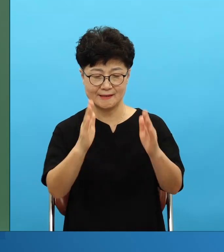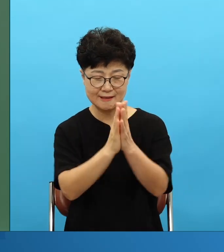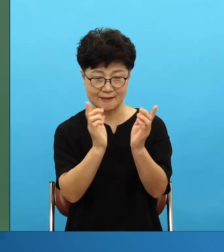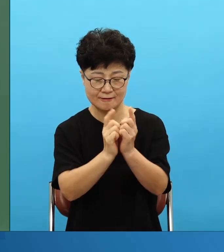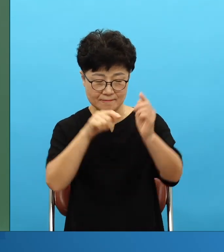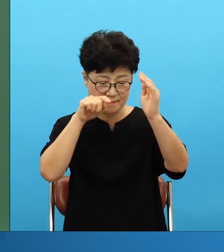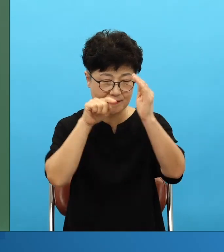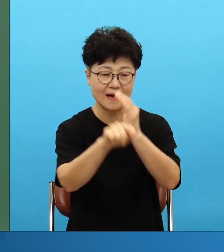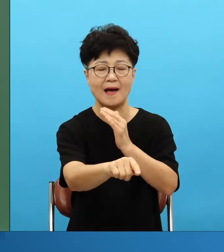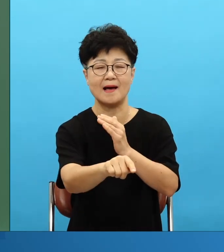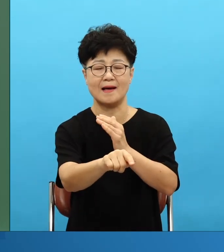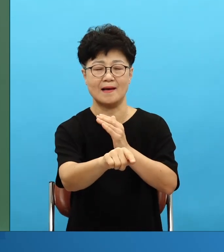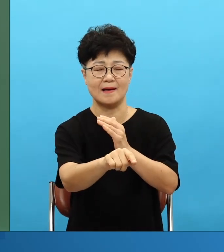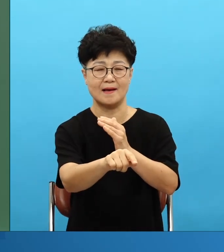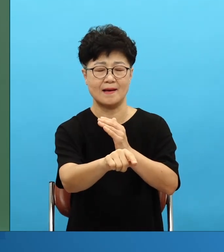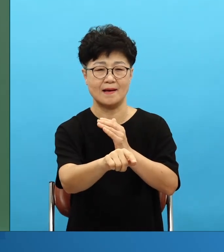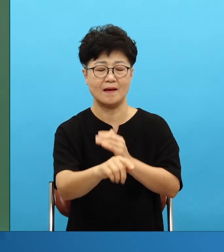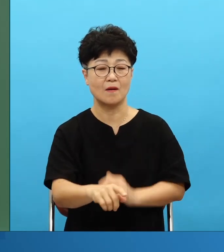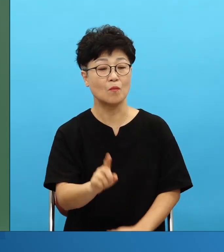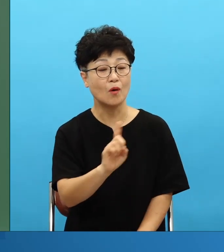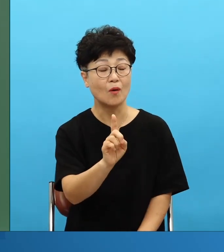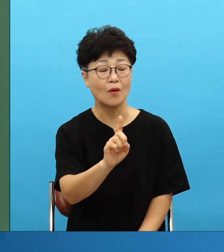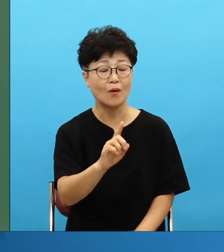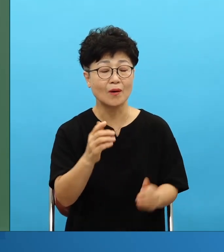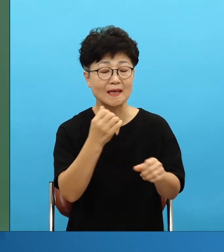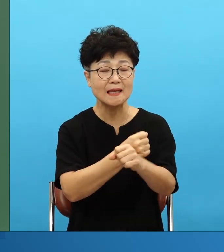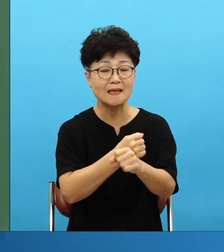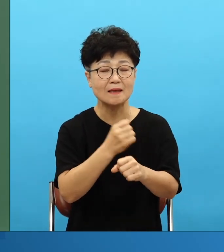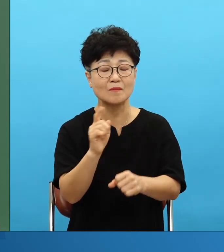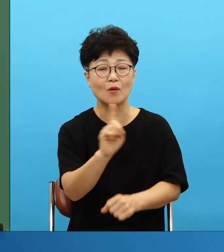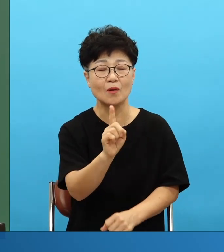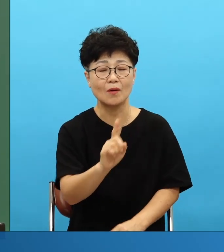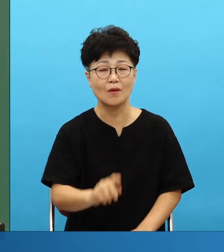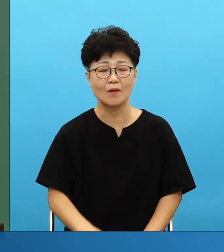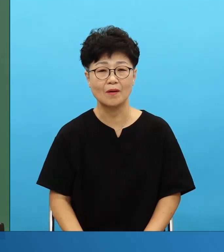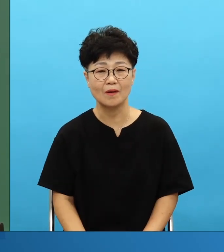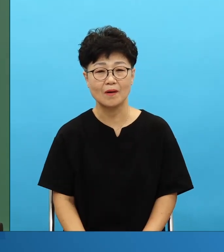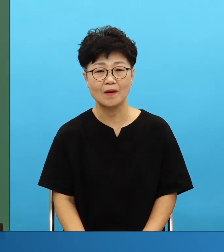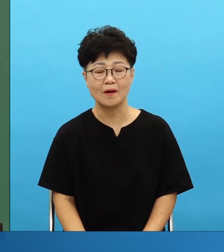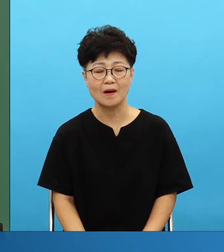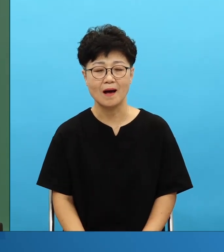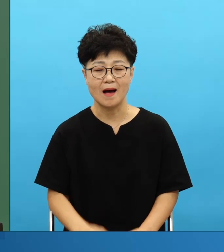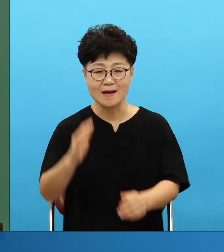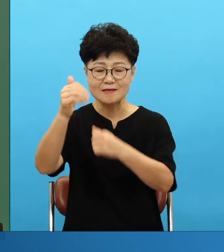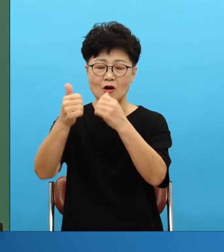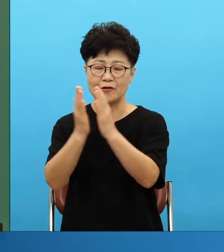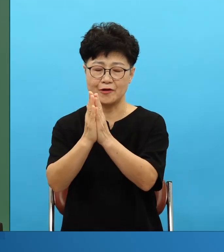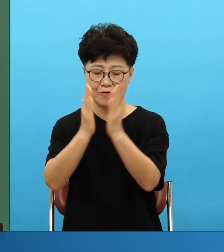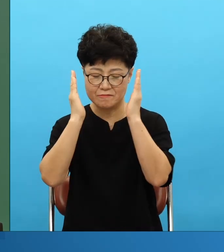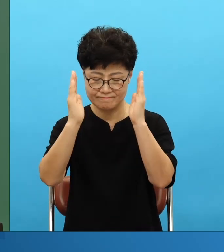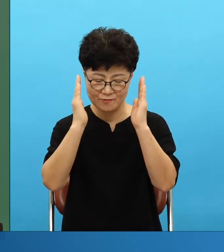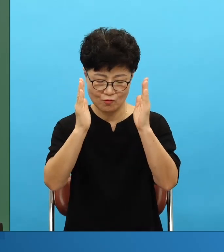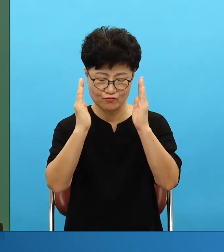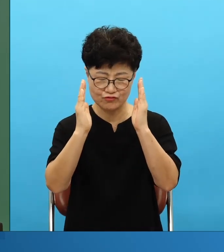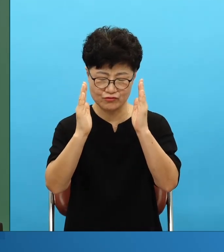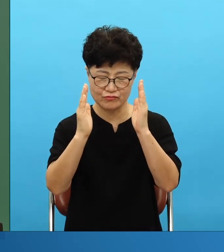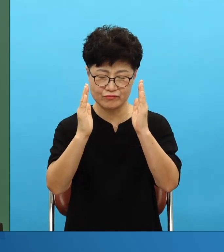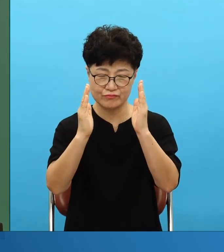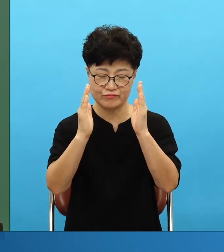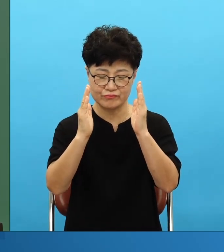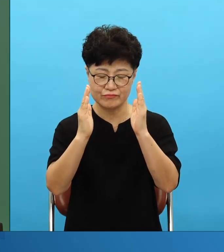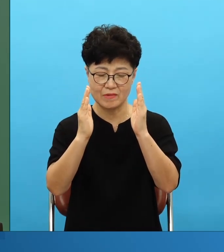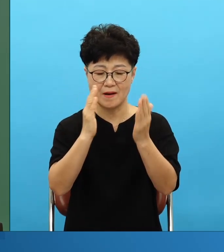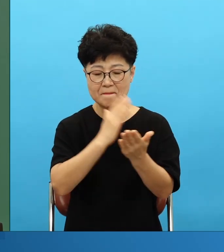that industrial 사하공단에 complex. 가서 뭐하느냐? And what do I go and do there? 어떤 성경 공부를 한다. That I'm going to do this kind of Bible study. 거기 있는